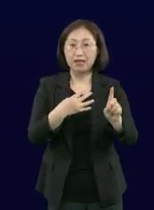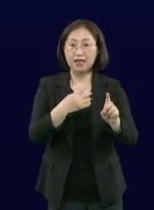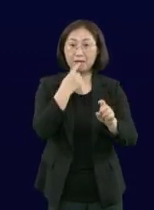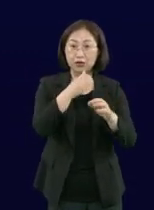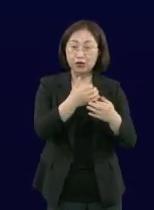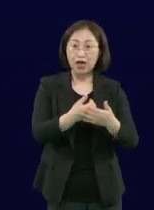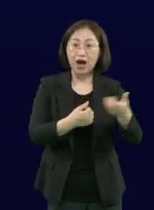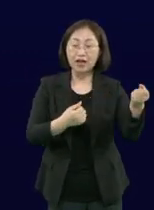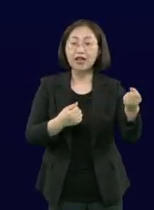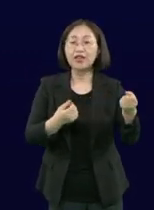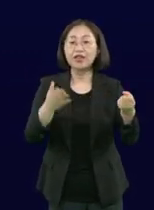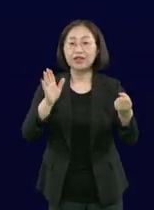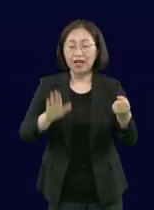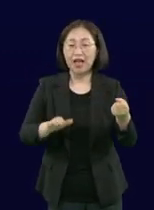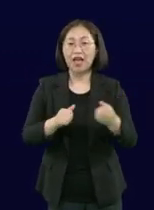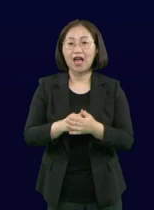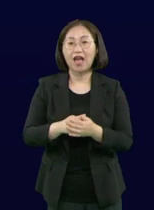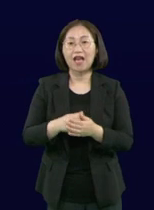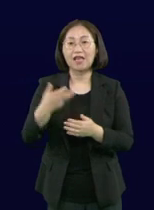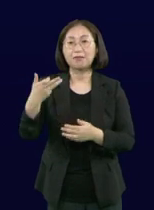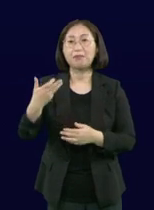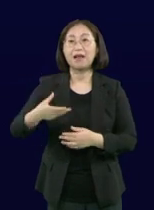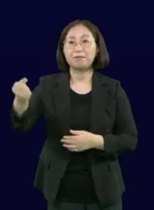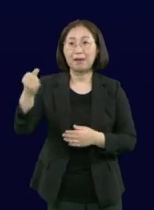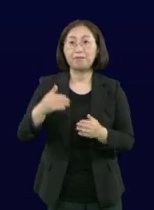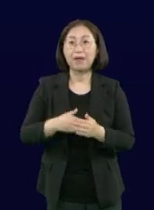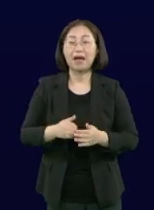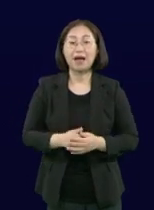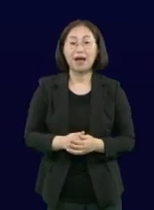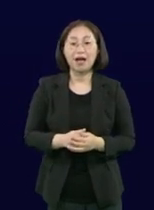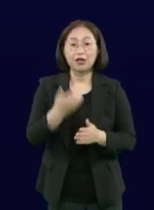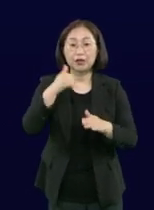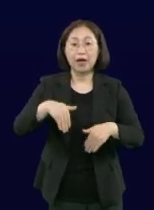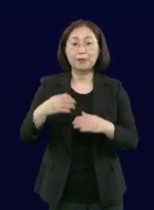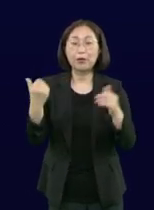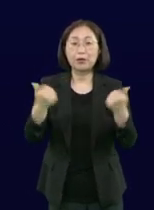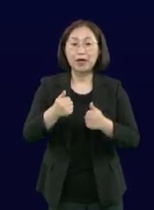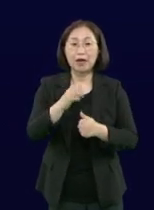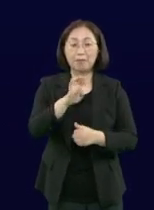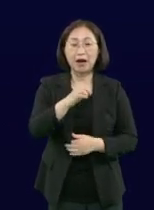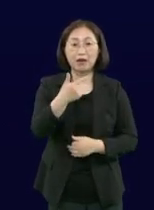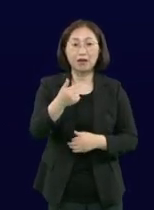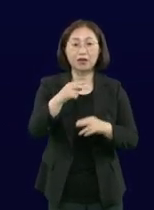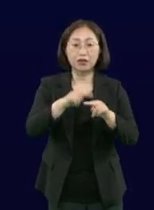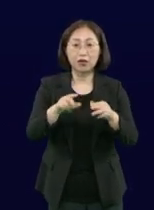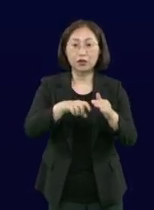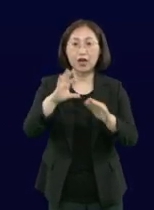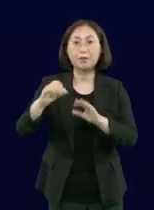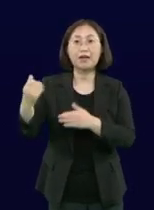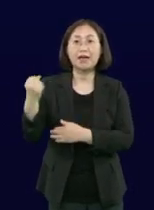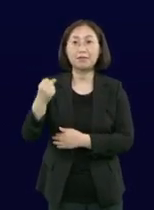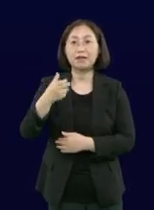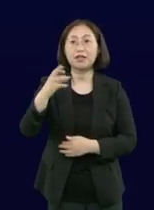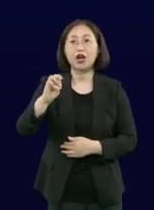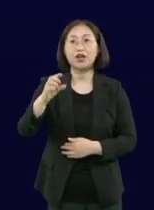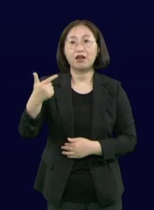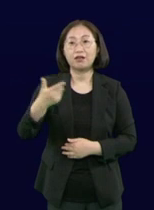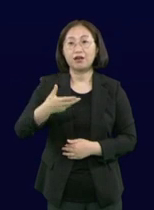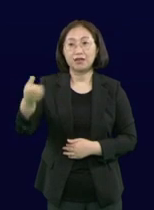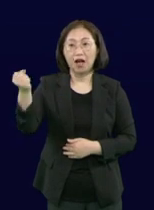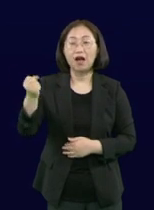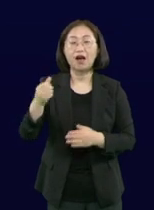1에서 4대 18로 전세를 역전시켰고 충남도의회는 48석 중 국민의힘이 36석을